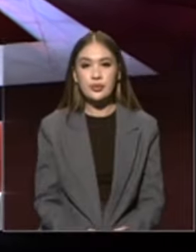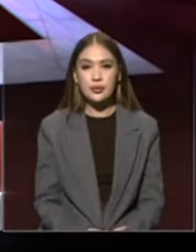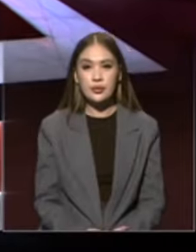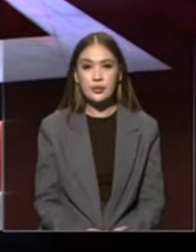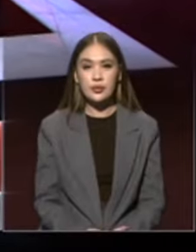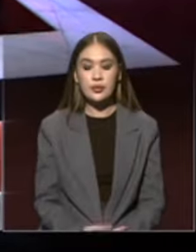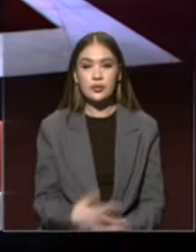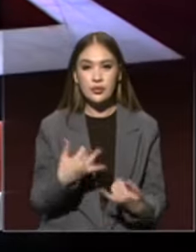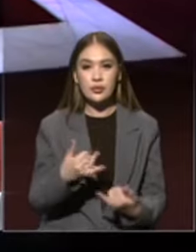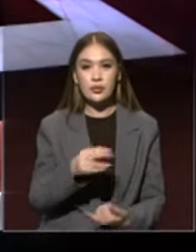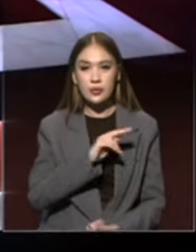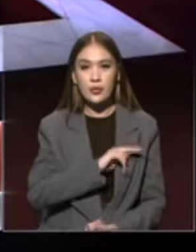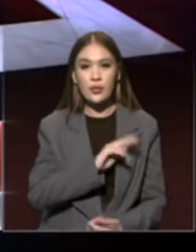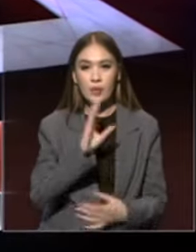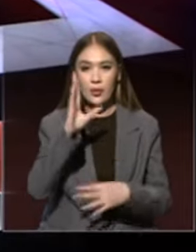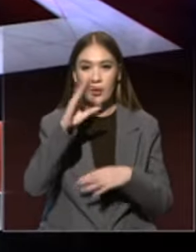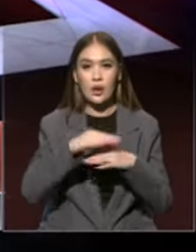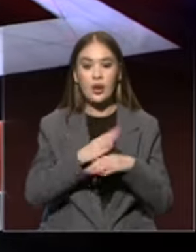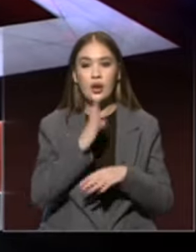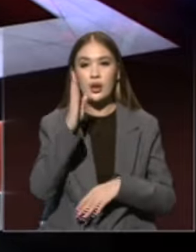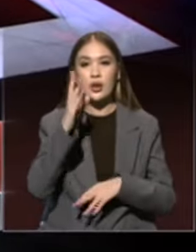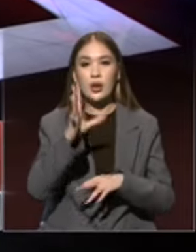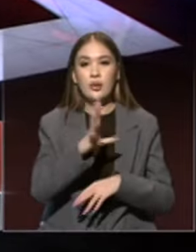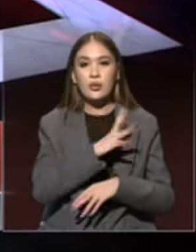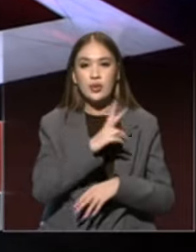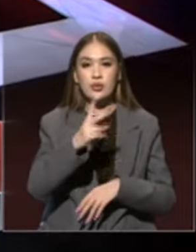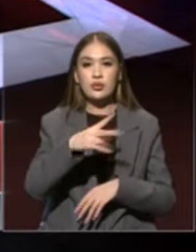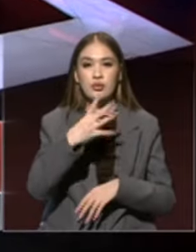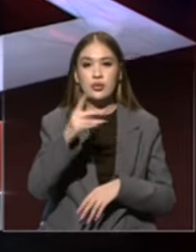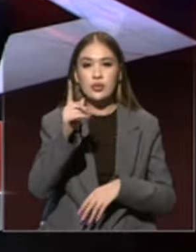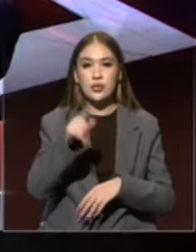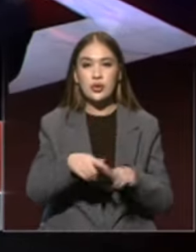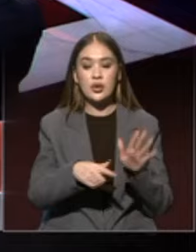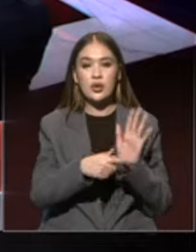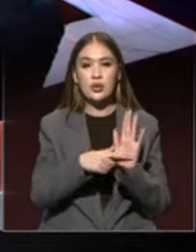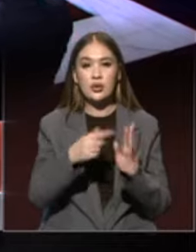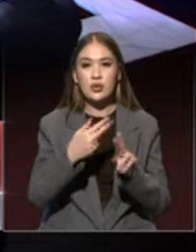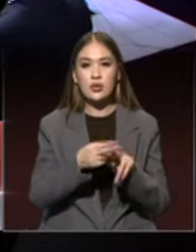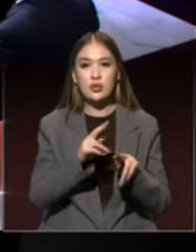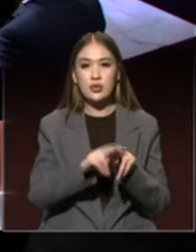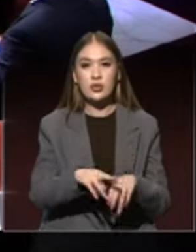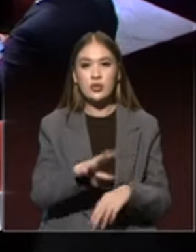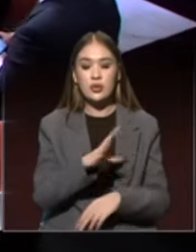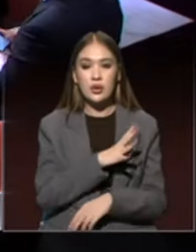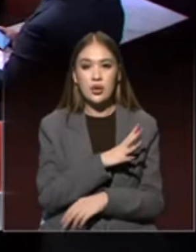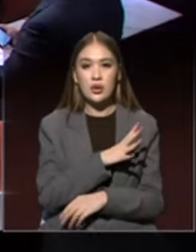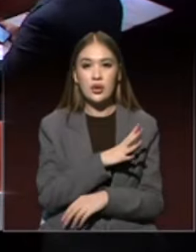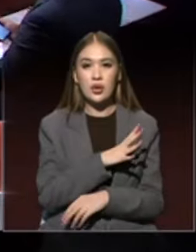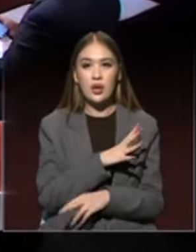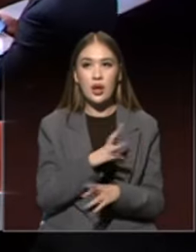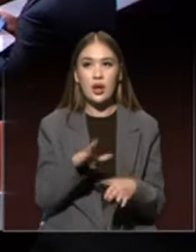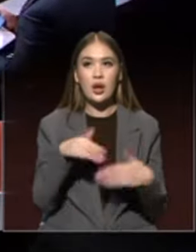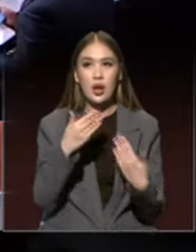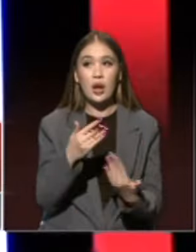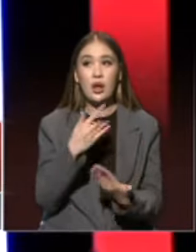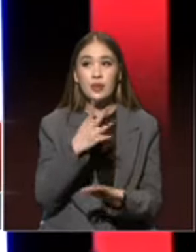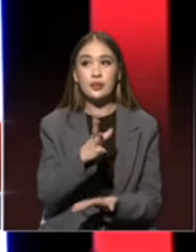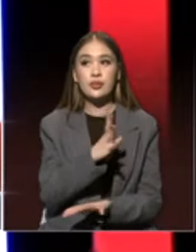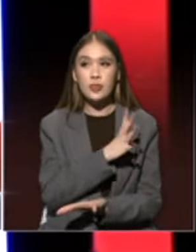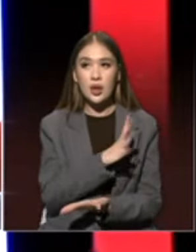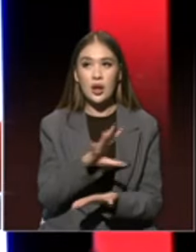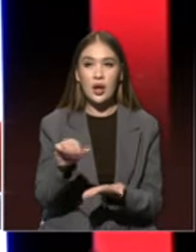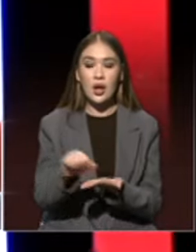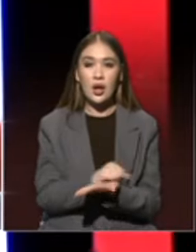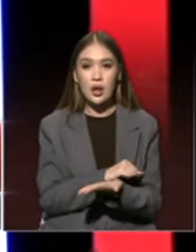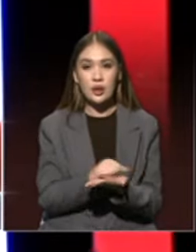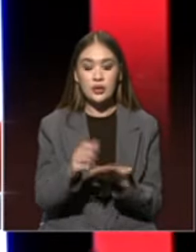жұмыстар күні-түні 24 сағат 24-те 7 бойы жүріп жатыр деп айтуға. Жанболат мырза, Жамболат мырза, сиз кагазга